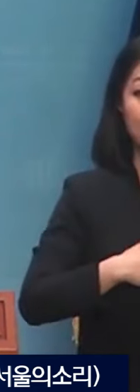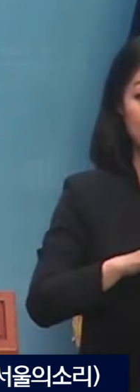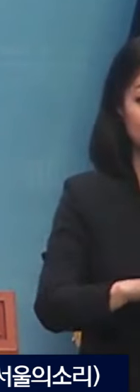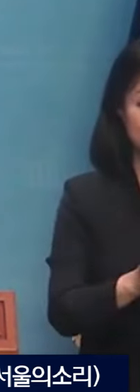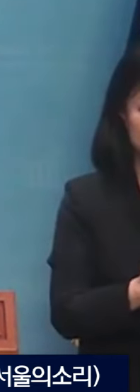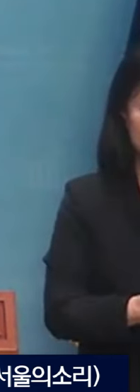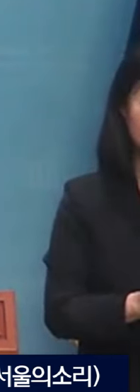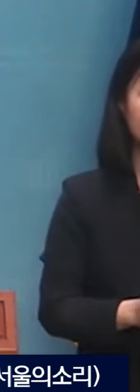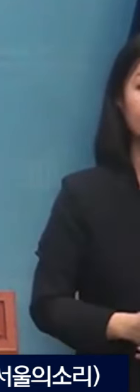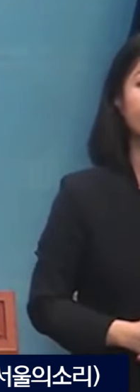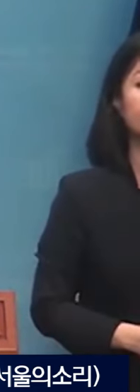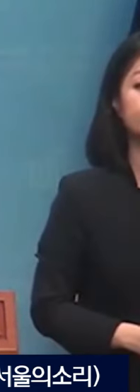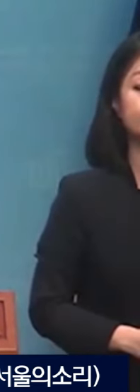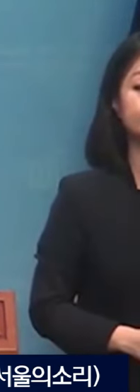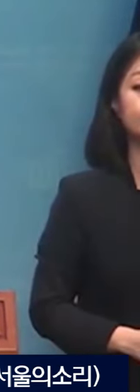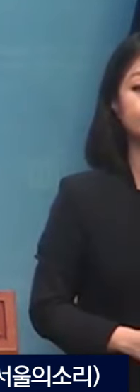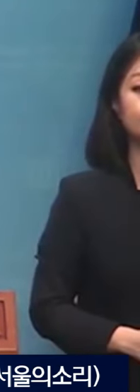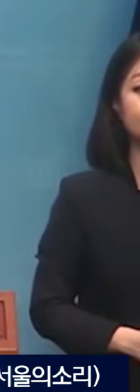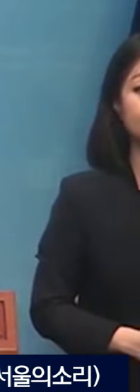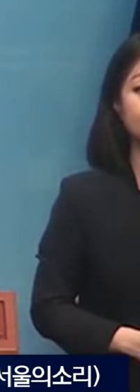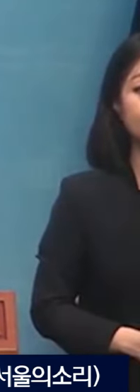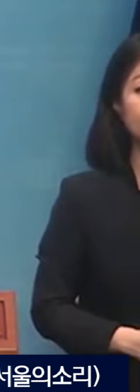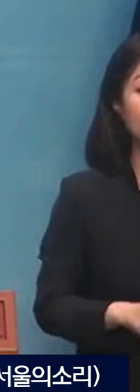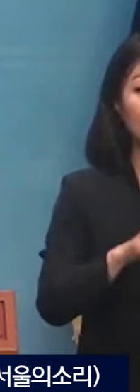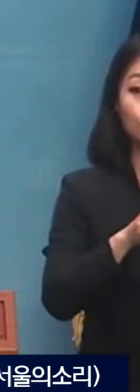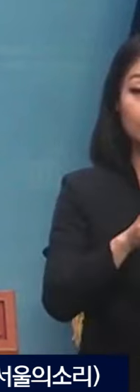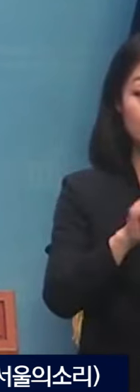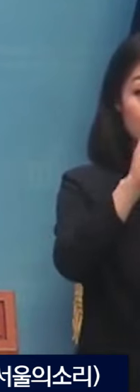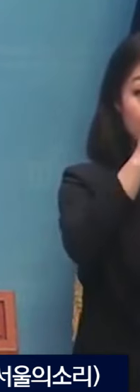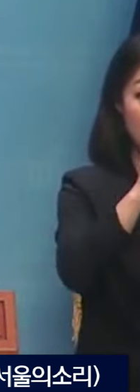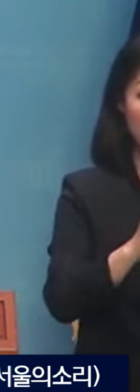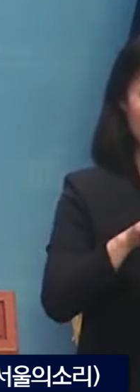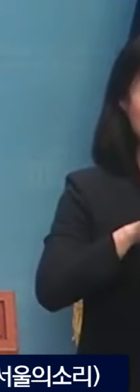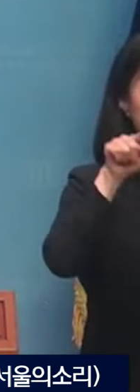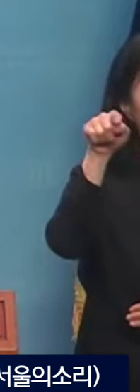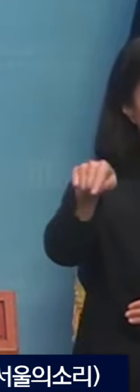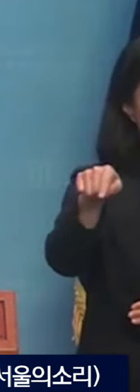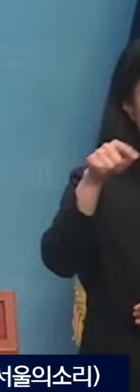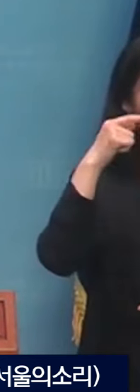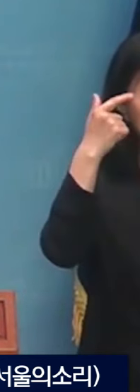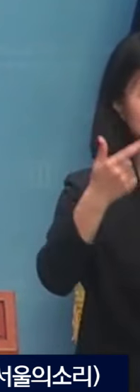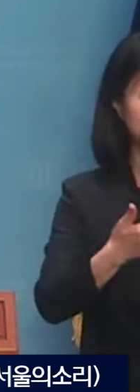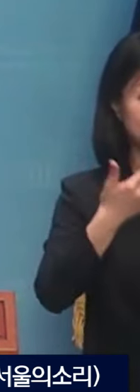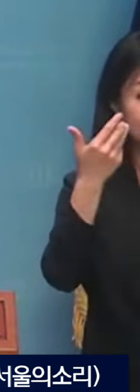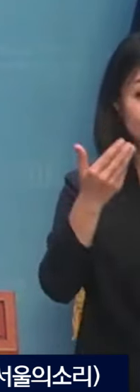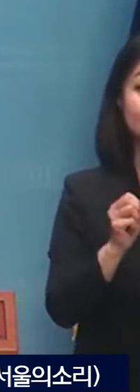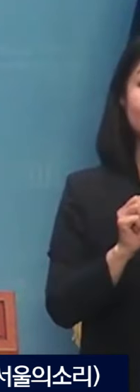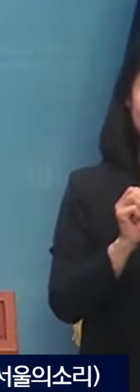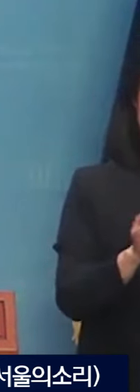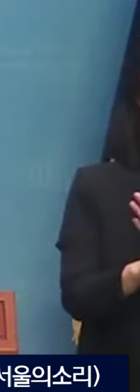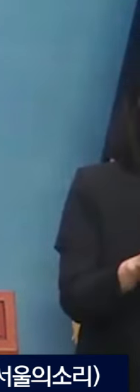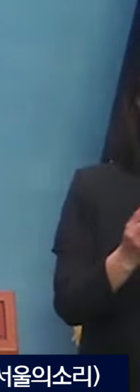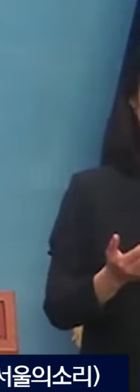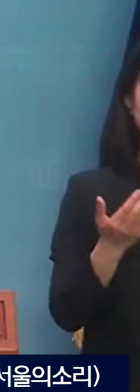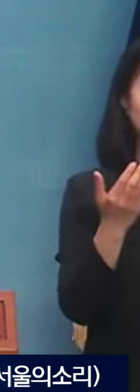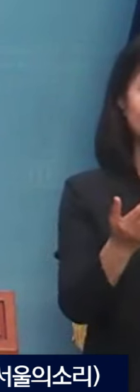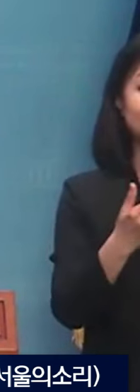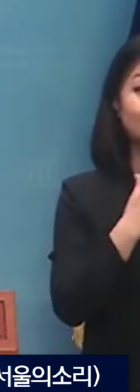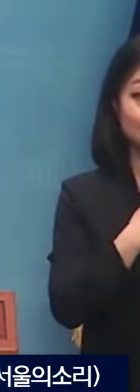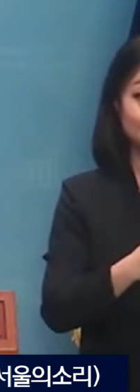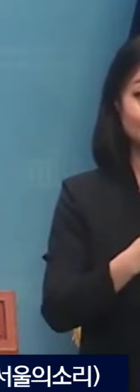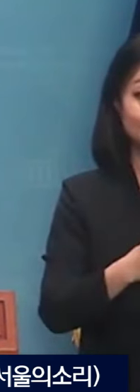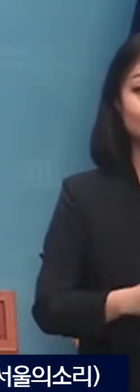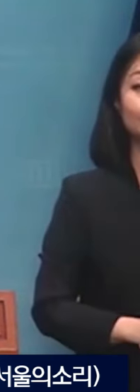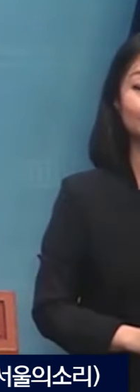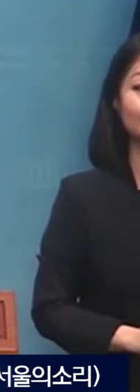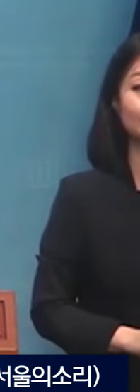말씀드리도록 하겠습니다. 기타 뭐 구체적인 내용들은 밖에 나가서 기자 여러분들의 질문에 응답하는 방식으로